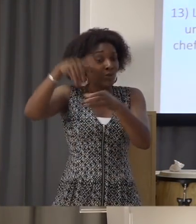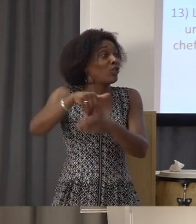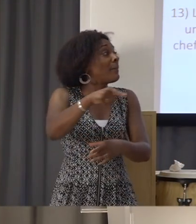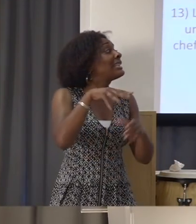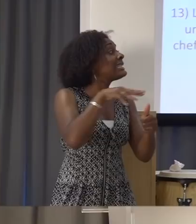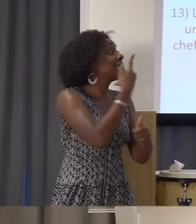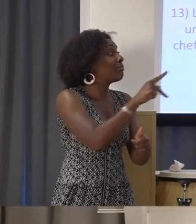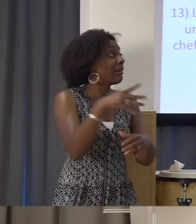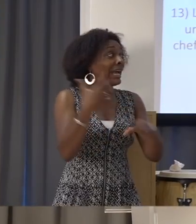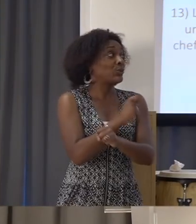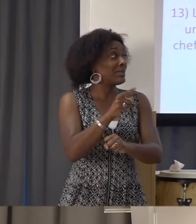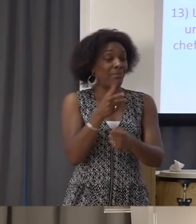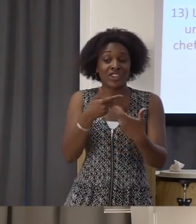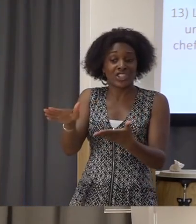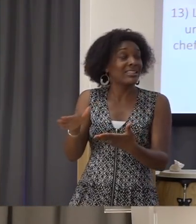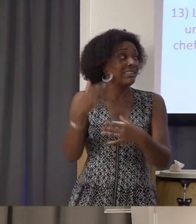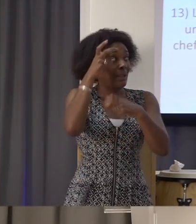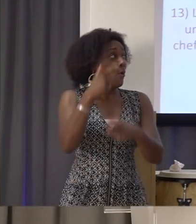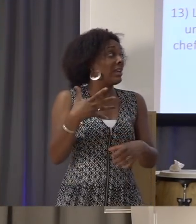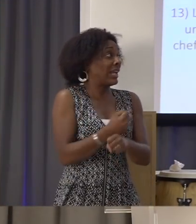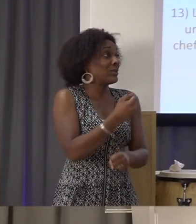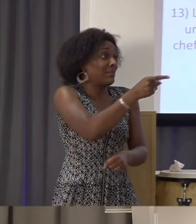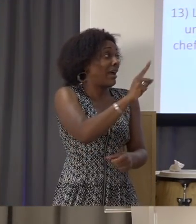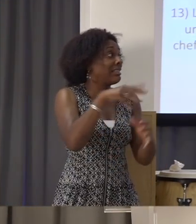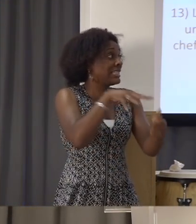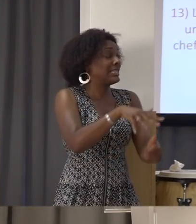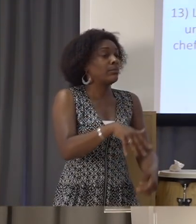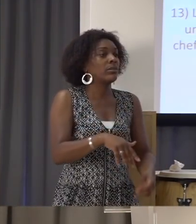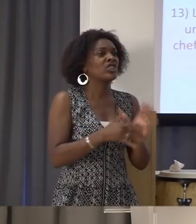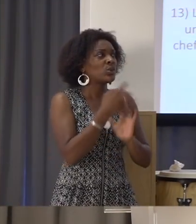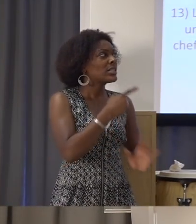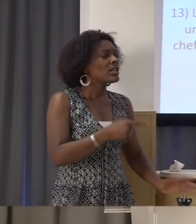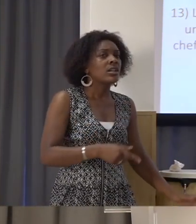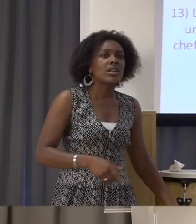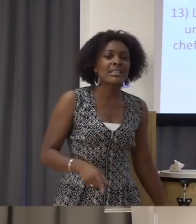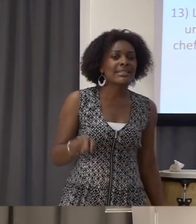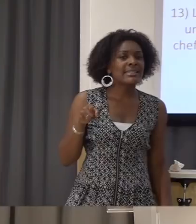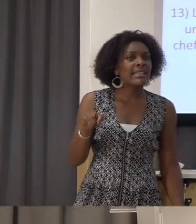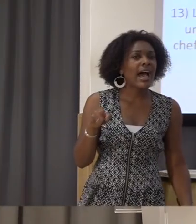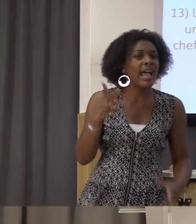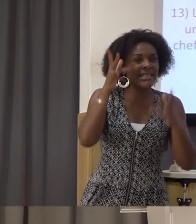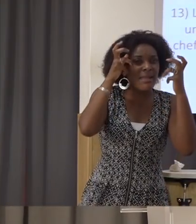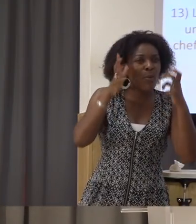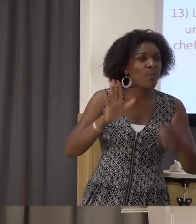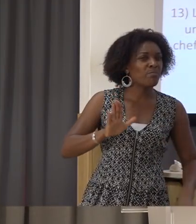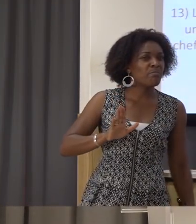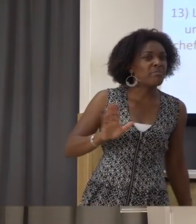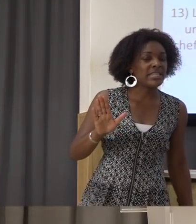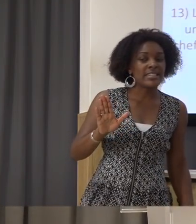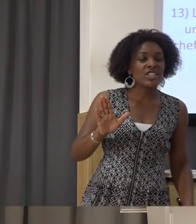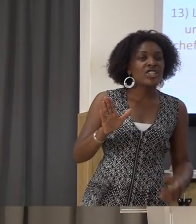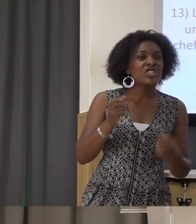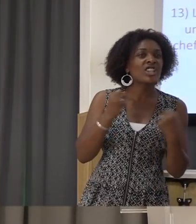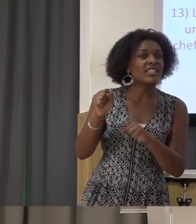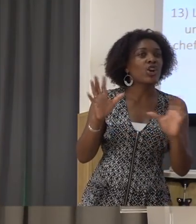ils n'arrivent pas à le guérir. Jésus dit, ces gens d'esprit sont chassés